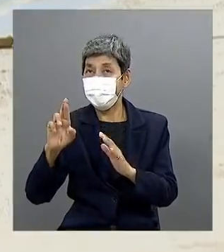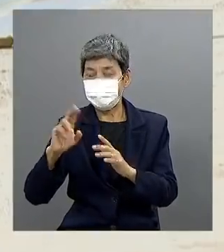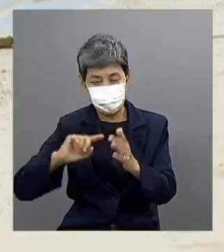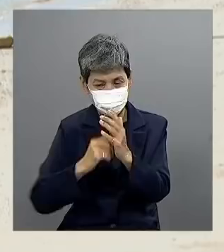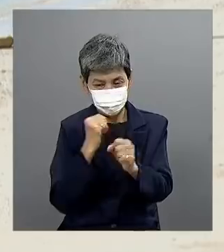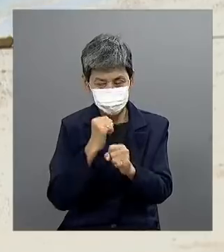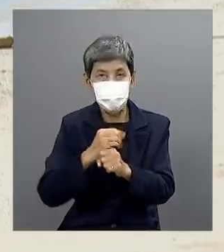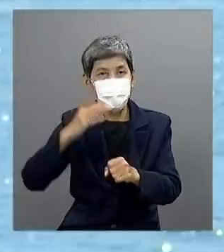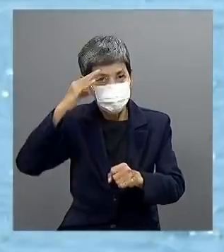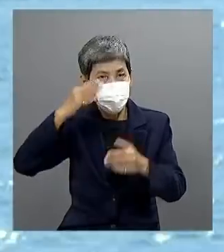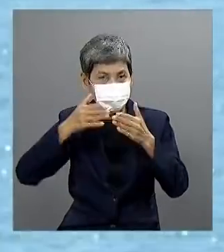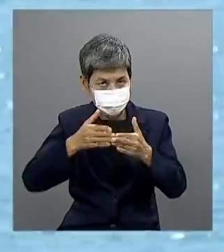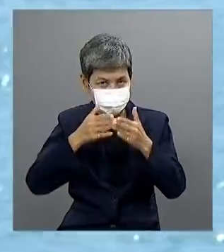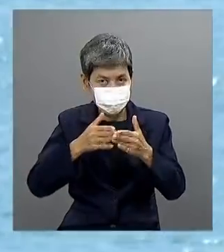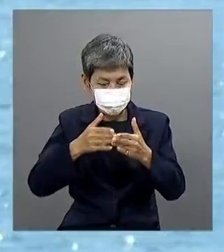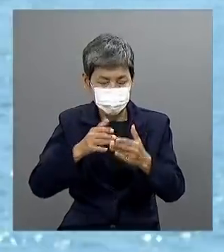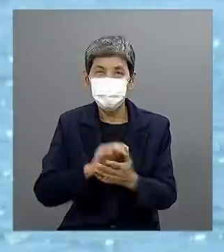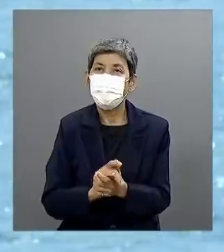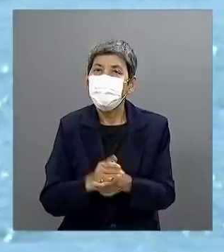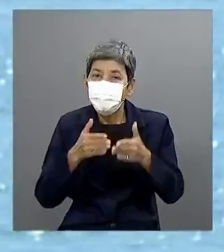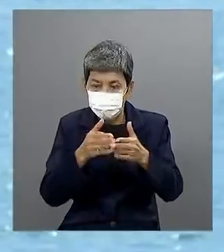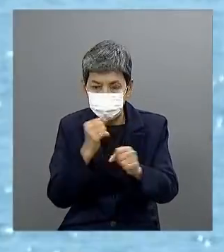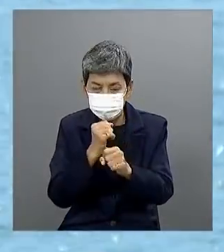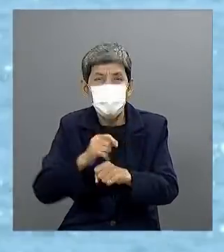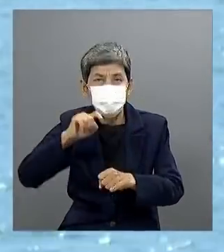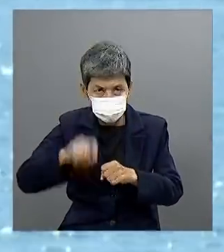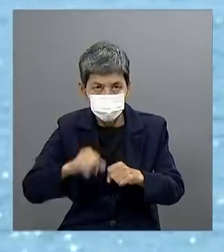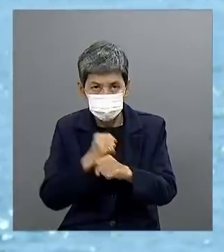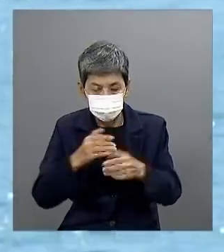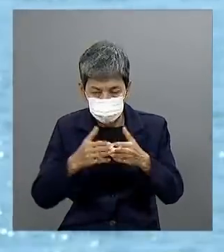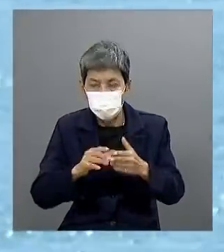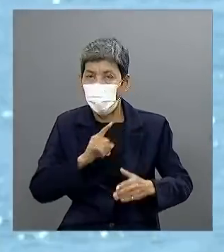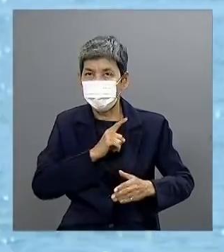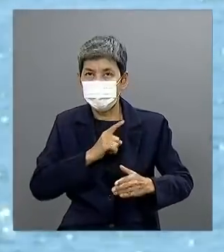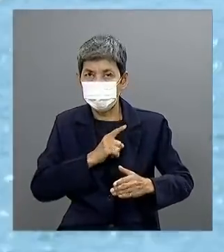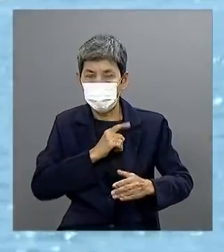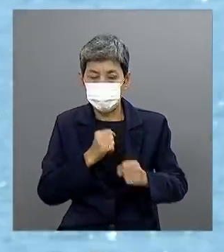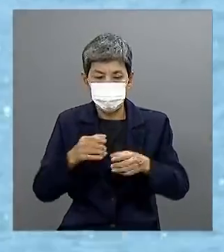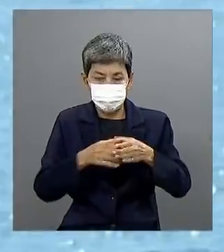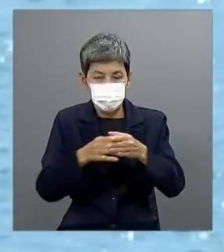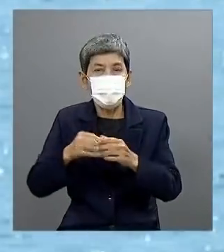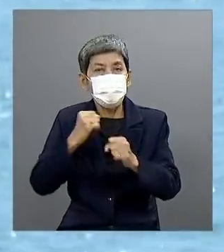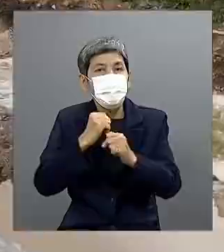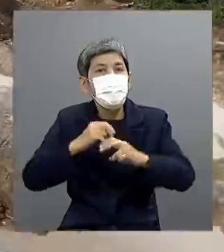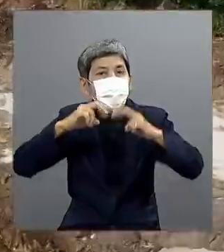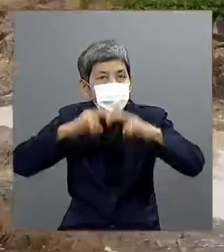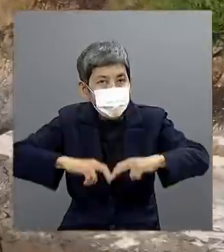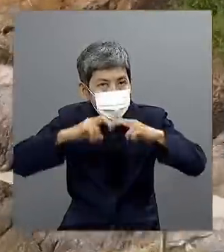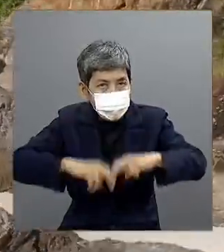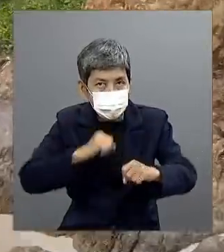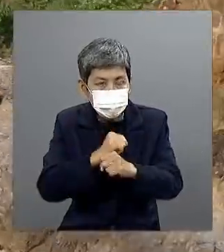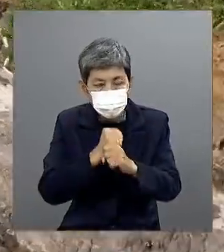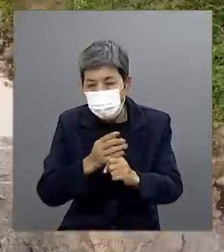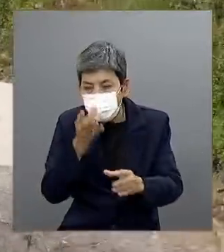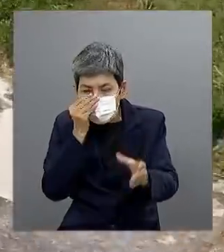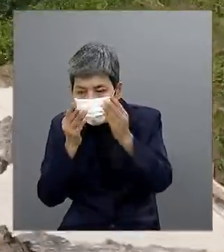เรือทางเรือหน่วยซิลก็มีความจำเป็นจะต้องเป็นผู้ที่นำคณะนักวิจัยในสาขาต่างๆเข้าไปสำรวจพื้นที่ทั้งหมดนะ